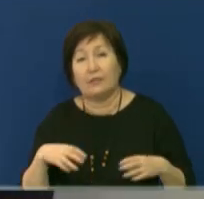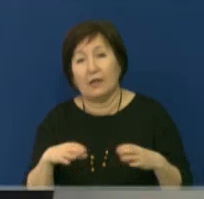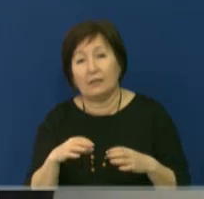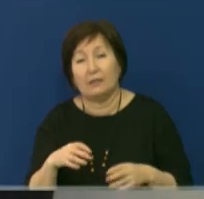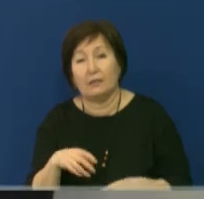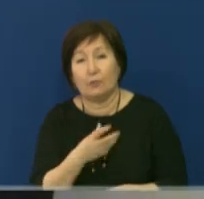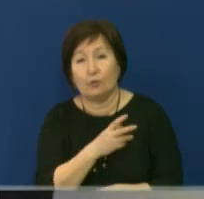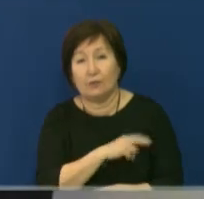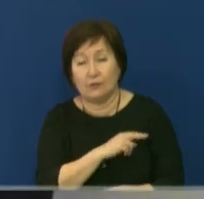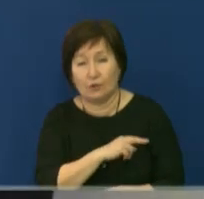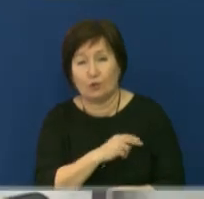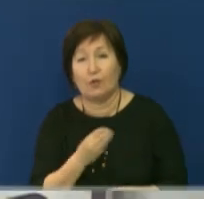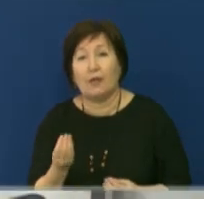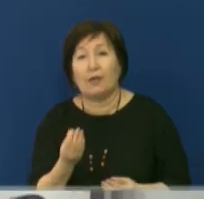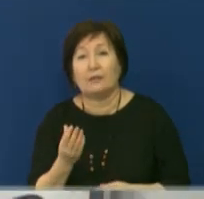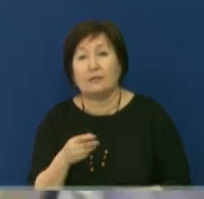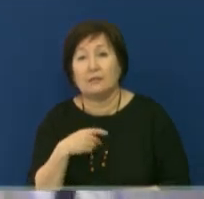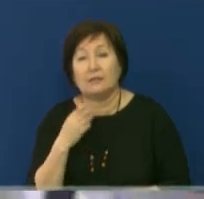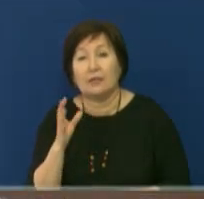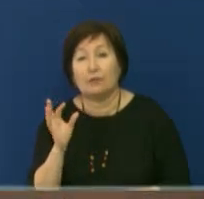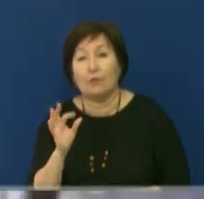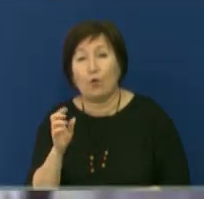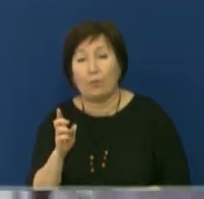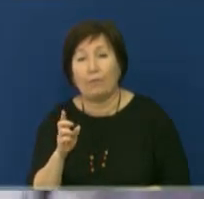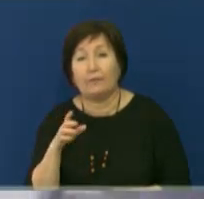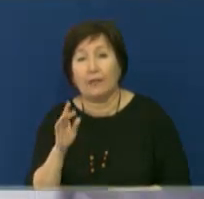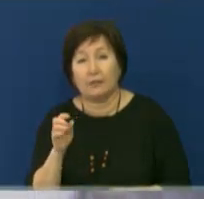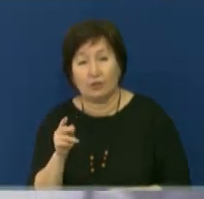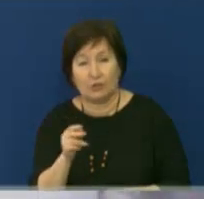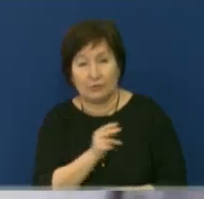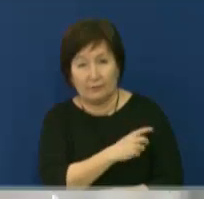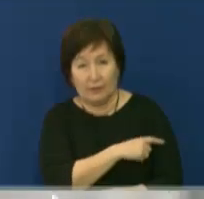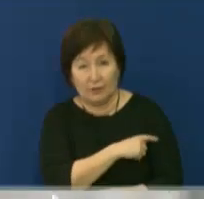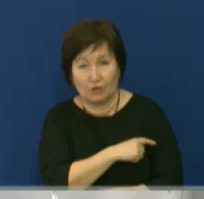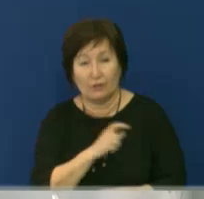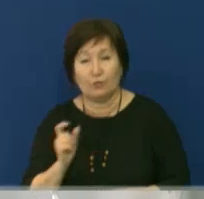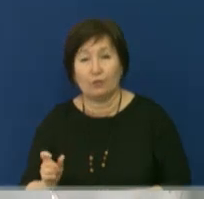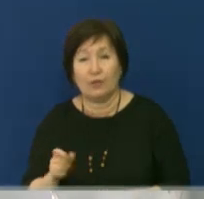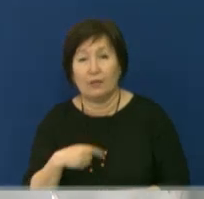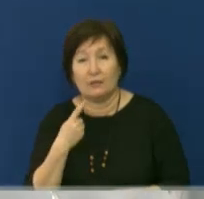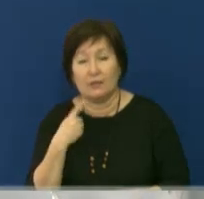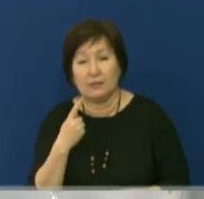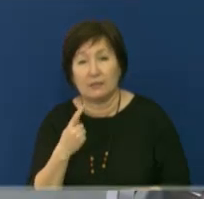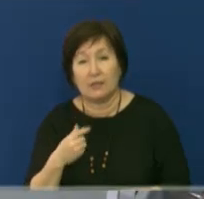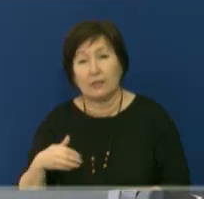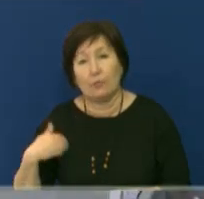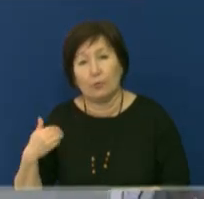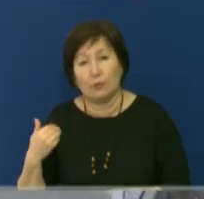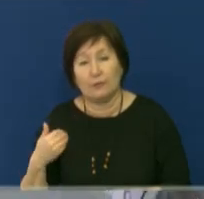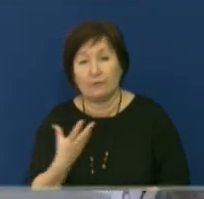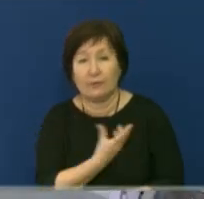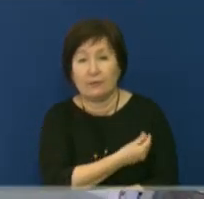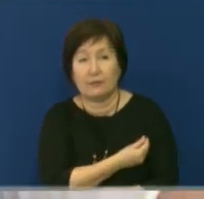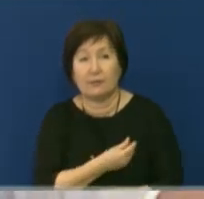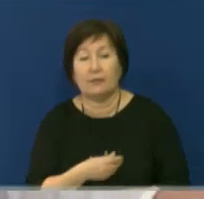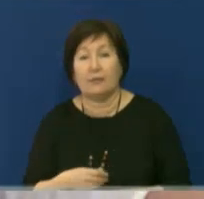Дәрігердің айтуынша, вакцинаның 1-ші компоненті коронавирустық инфекцияға қарсы иммундық жауапты іске қосса, 2-ші дозасы оны